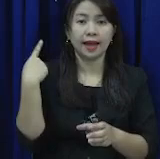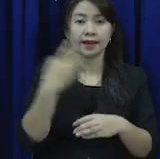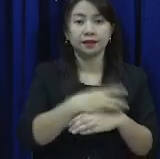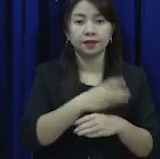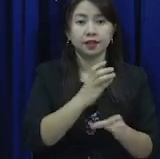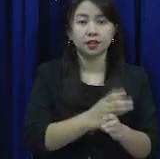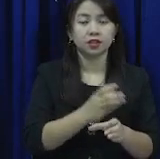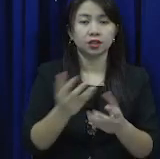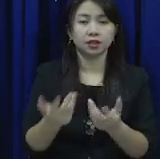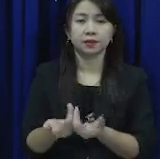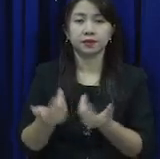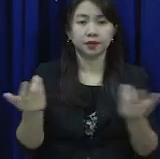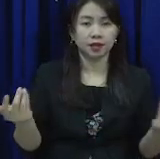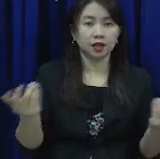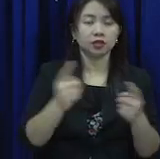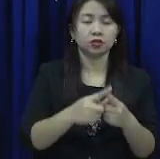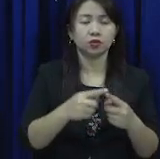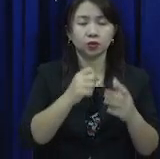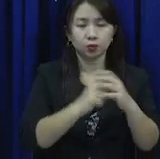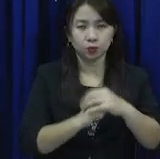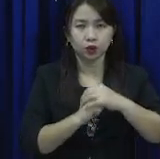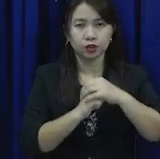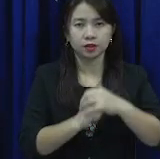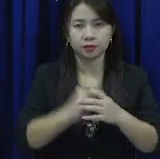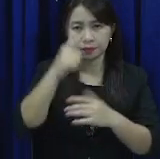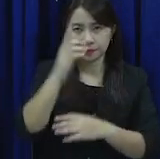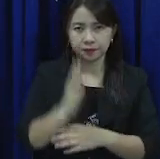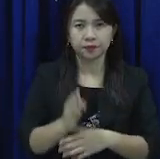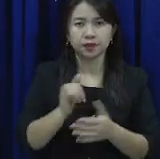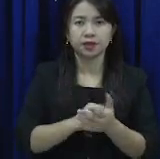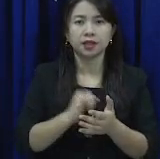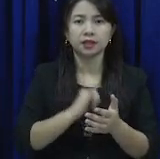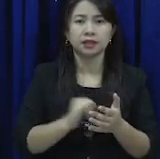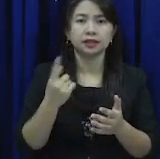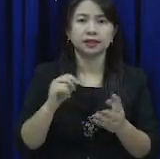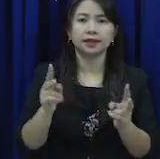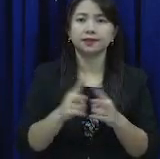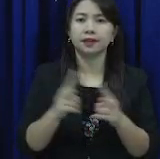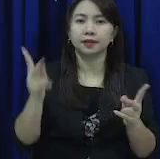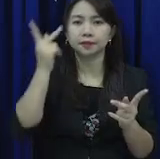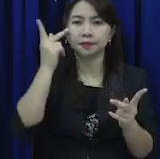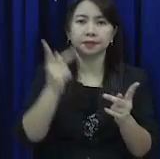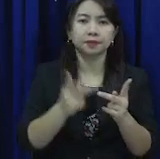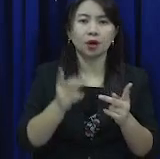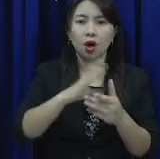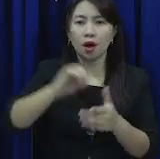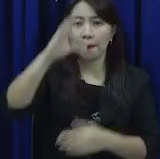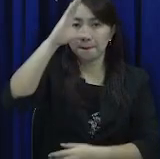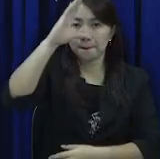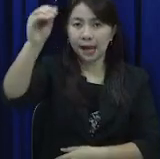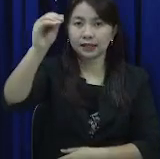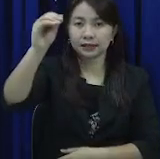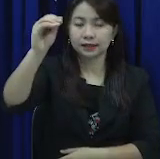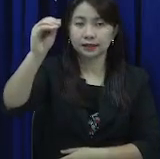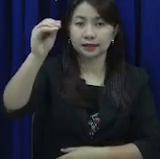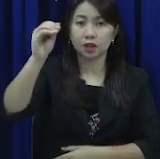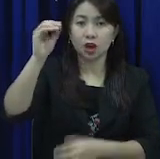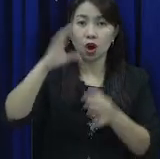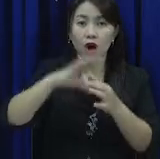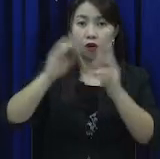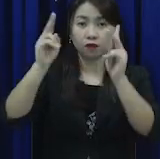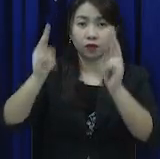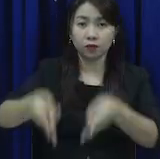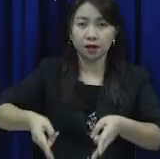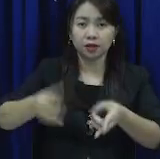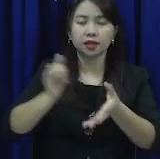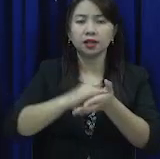apart to Worship him Yeah that's the primary purpose of men for God Kaya nga all